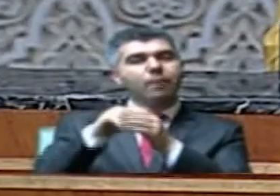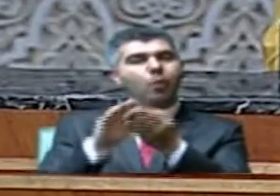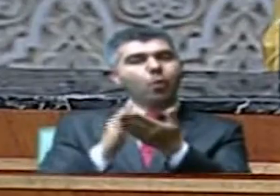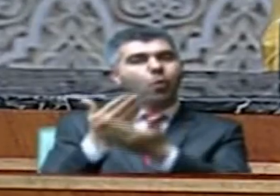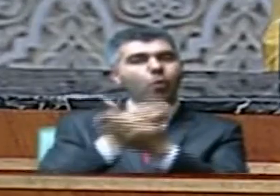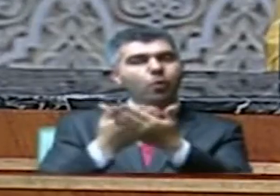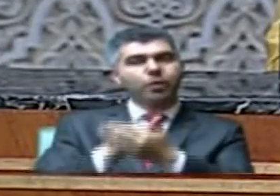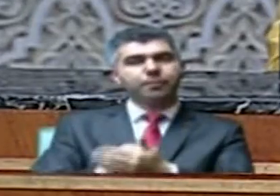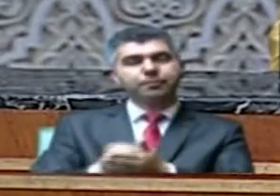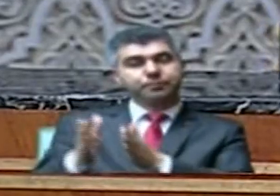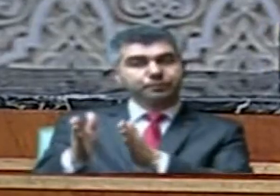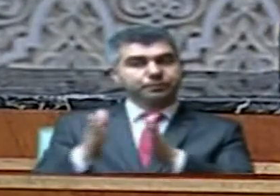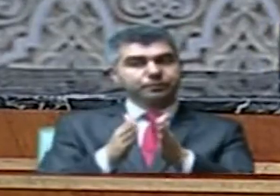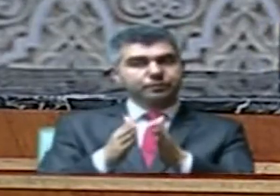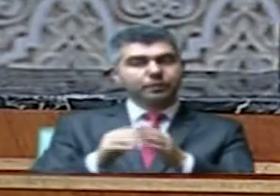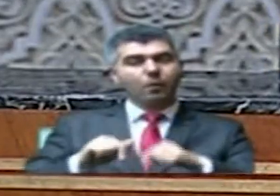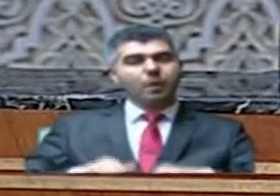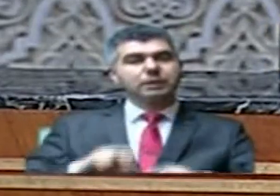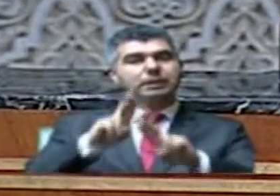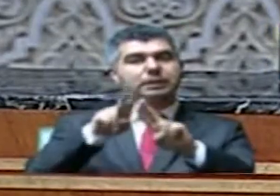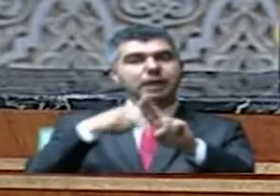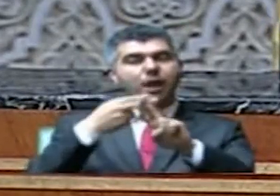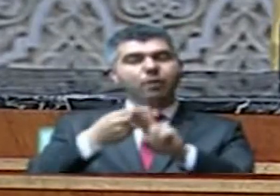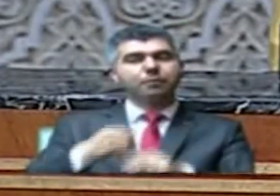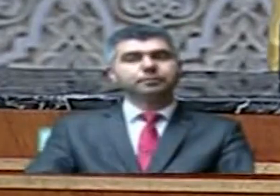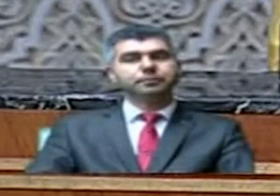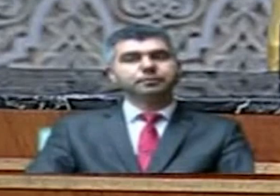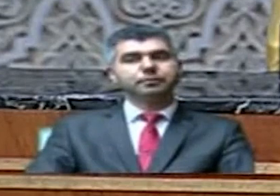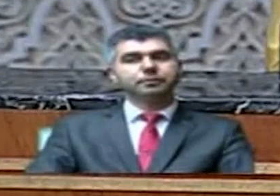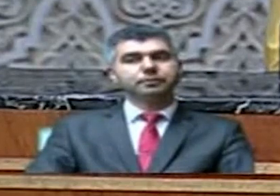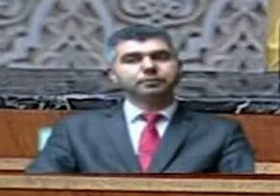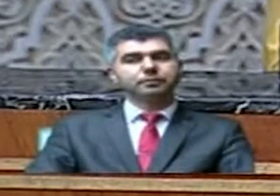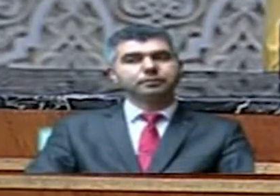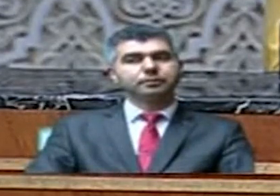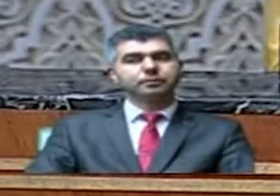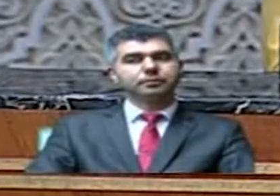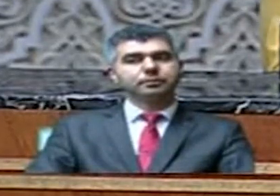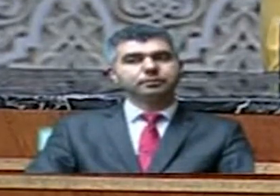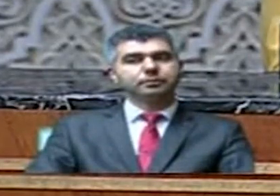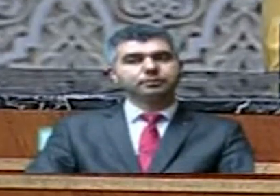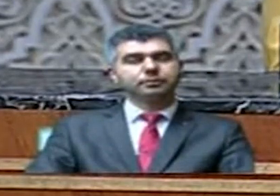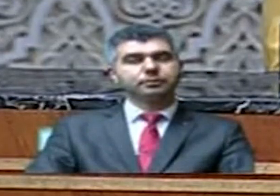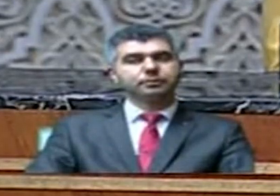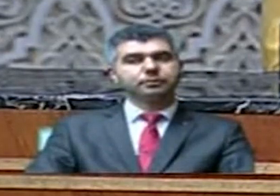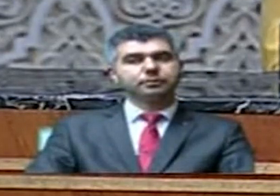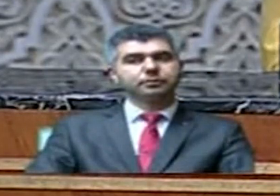سيدة المستشارة، الكلمة للسيدة كاتبة الدولة لإجابة على السؤال.